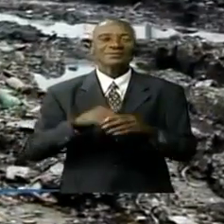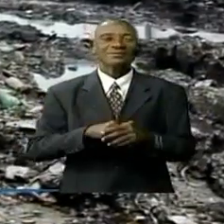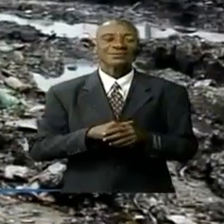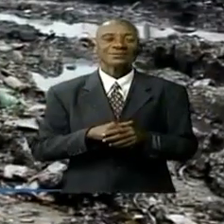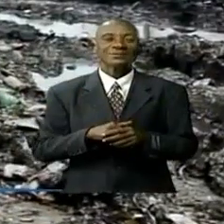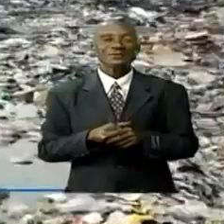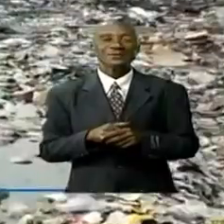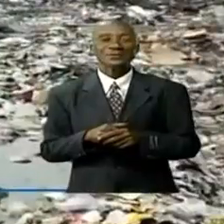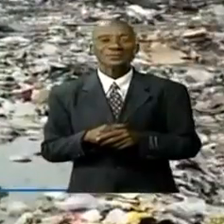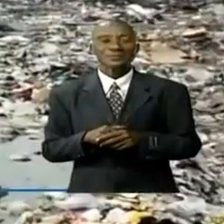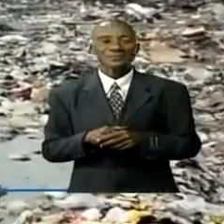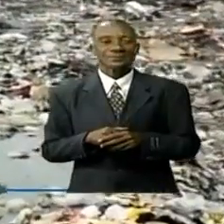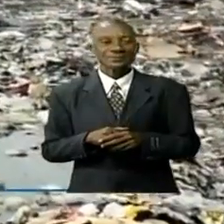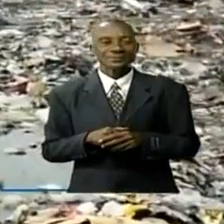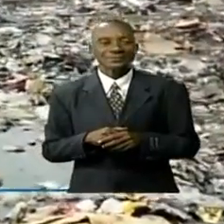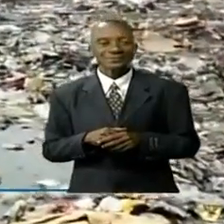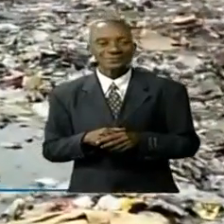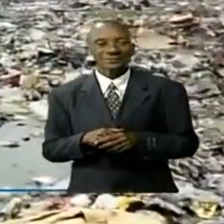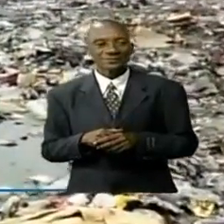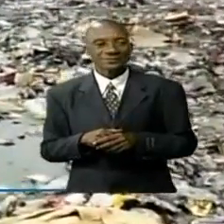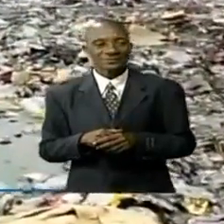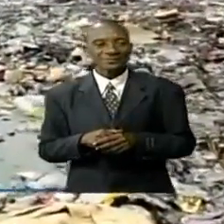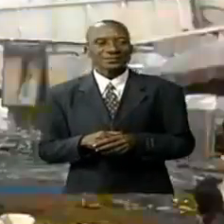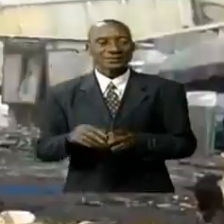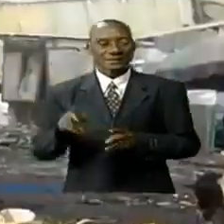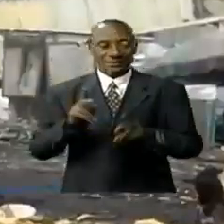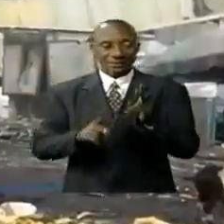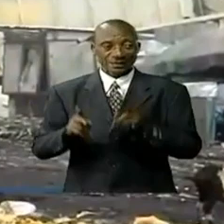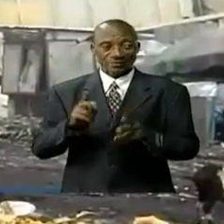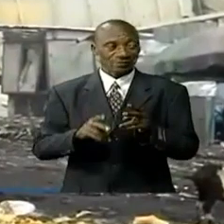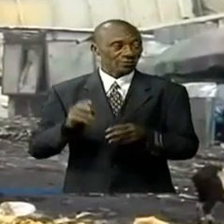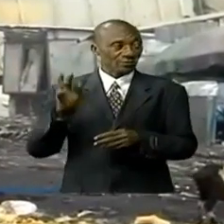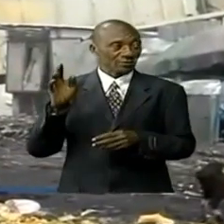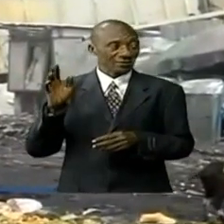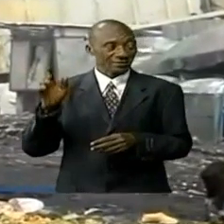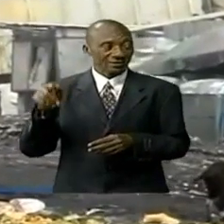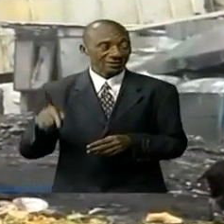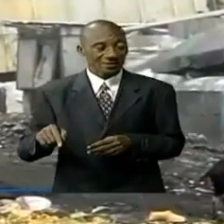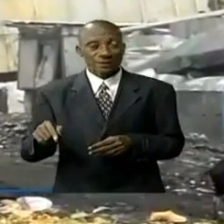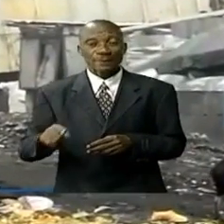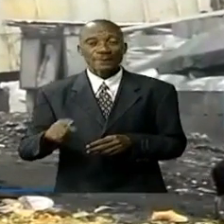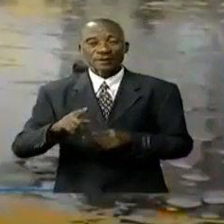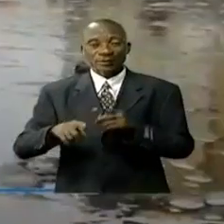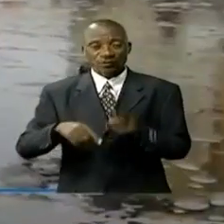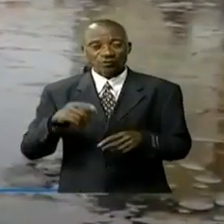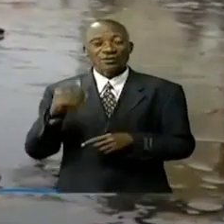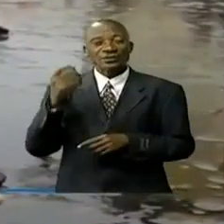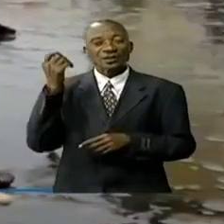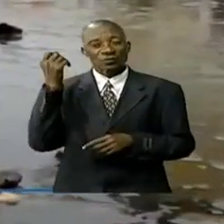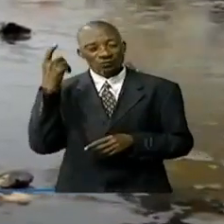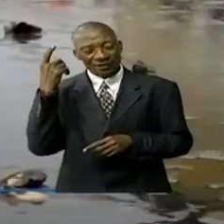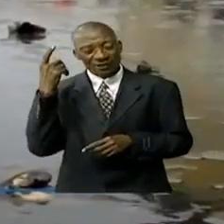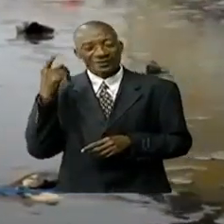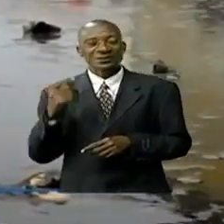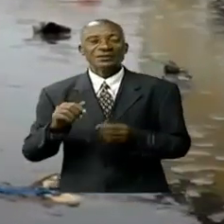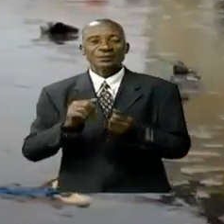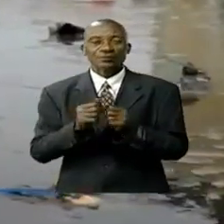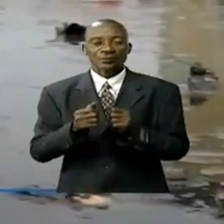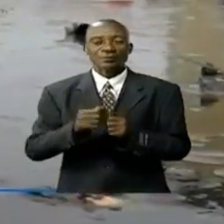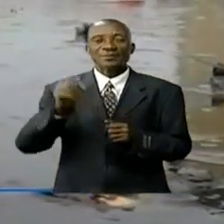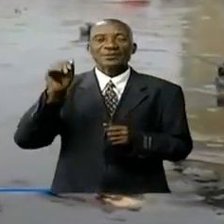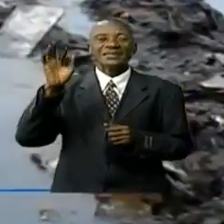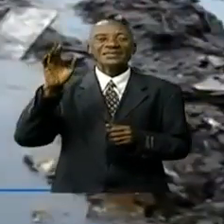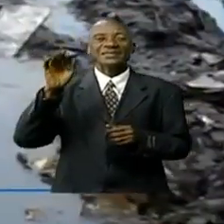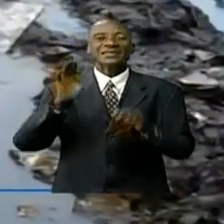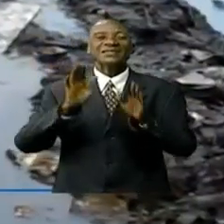jours passent, plus beaucoup parmi la population kinoise commence à comprendre que l'opération Kinshasa-Bopeto n'est pas une